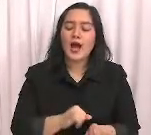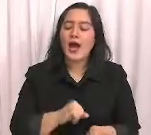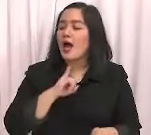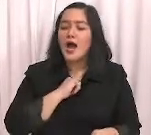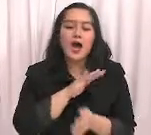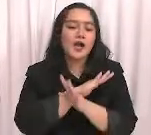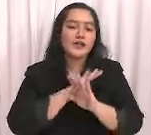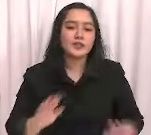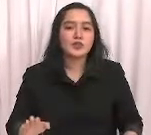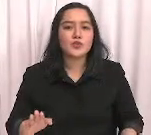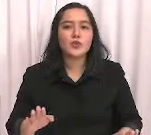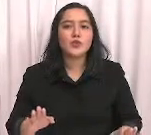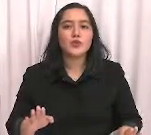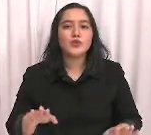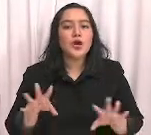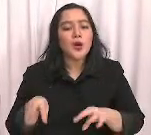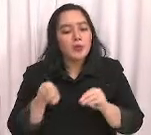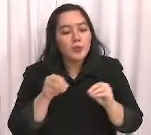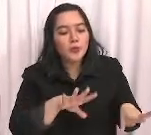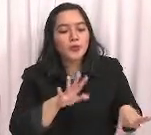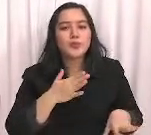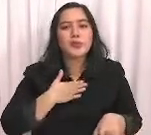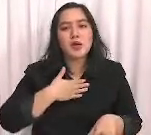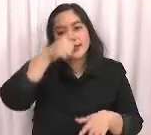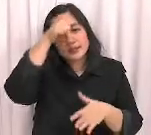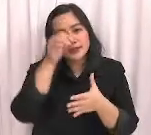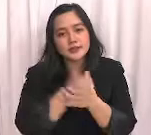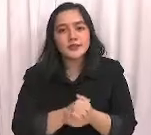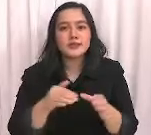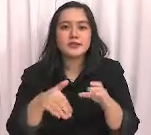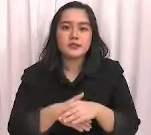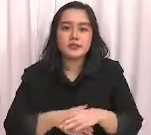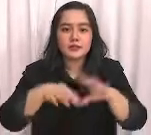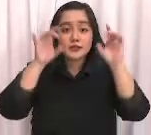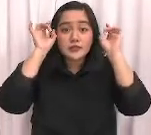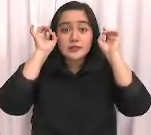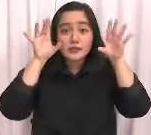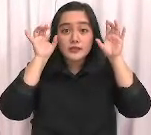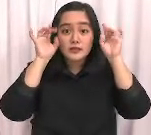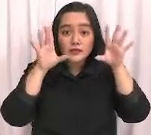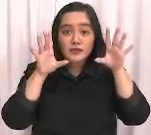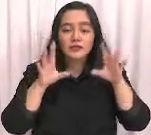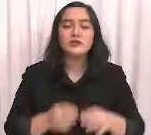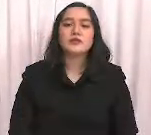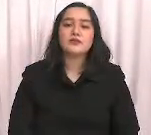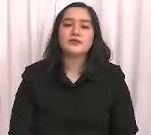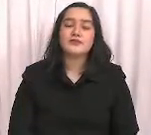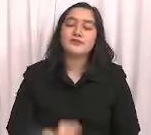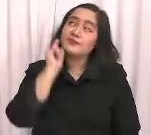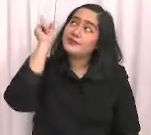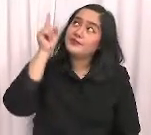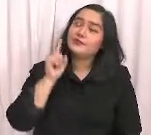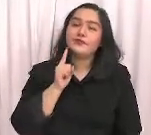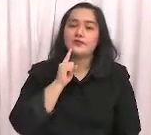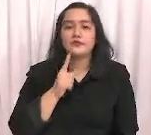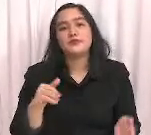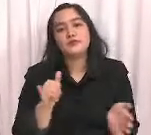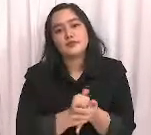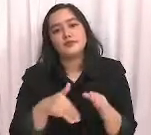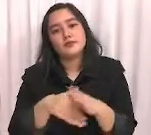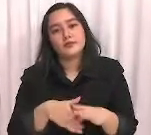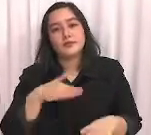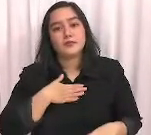words, magbibehave ako. Amen. Itong verse na to, Pastor, on my personal experience po, kasi